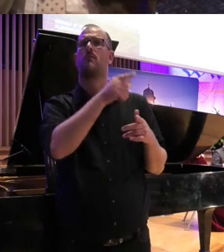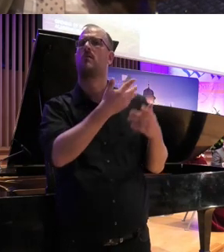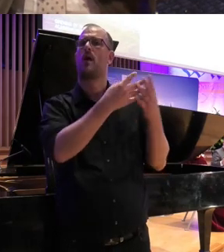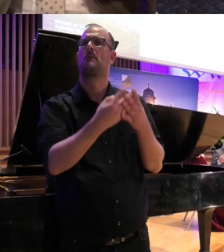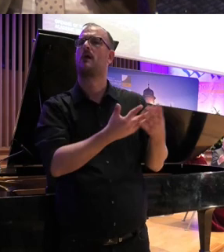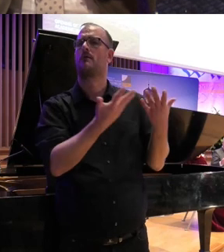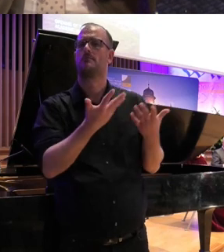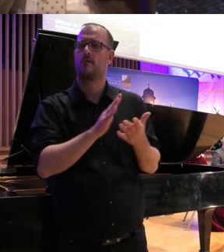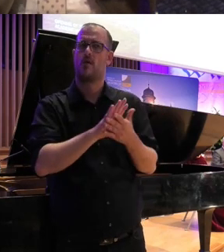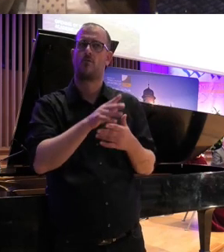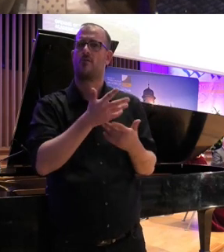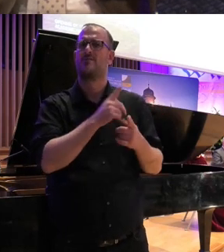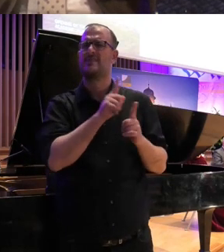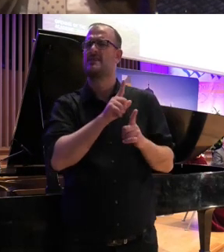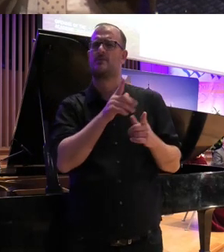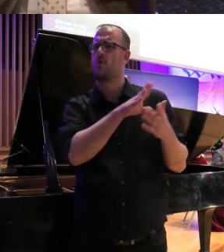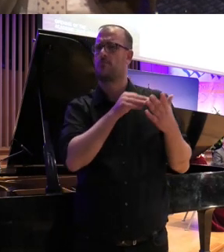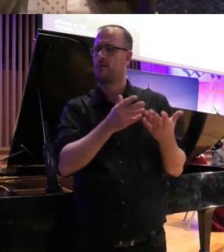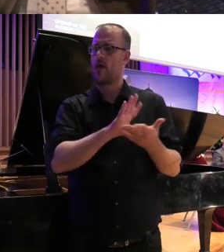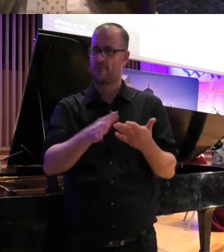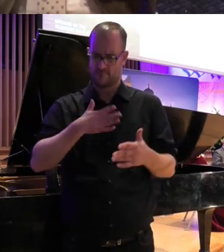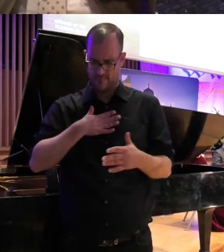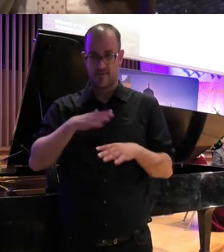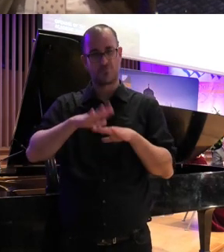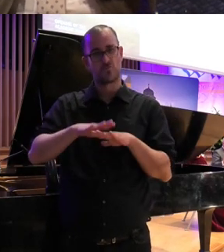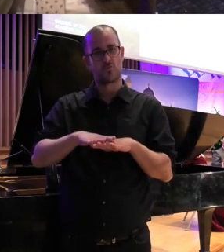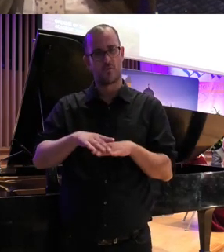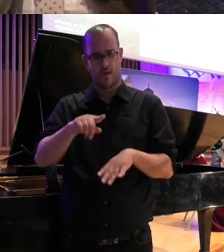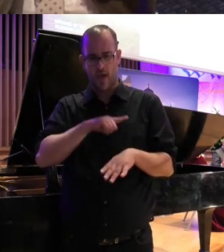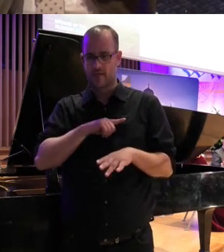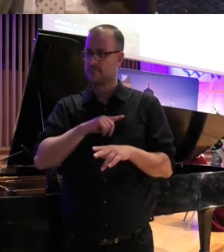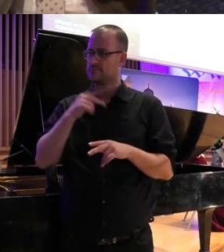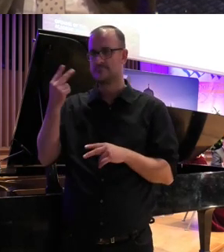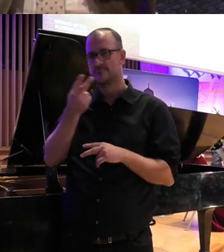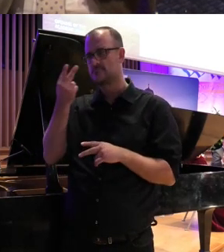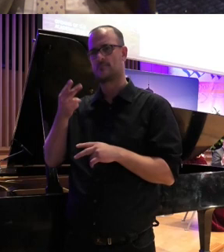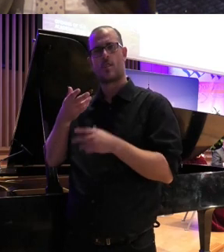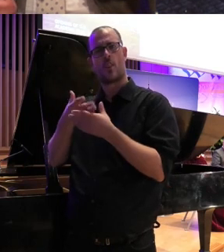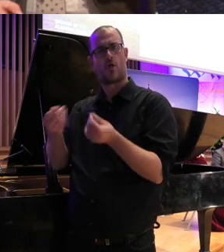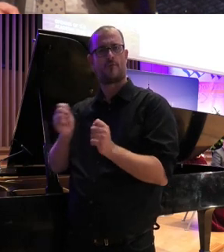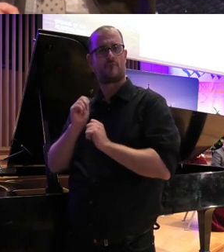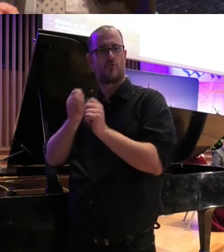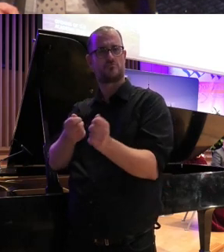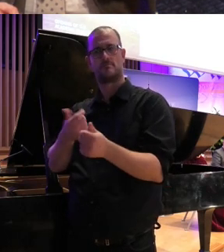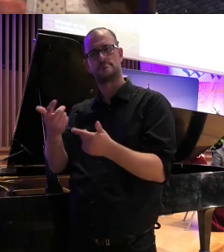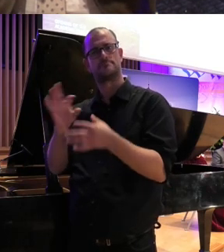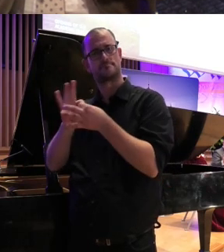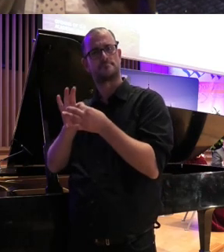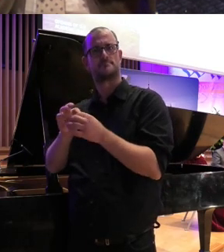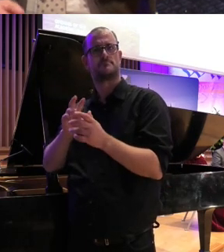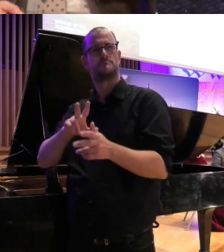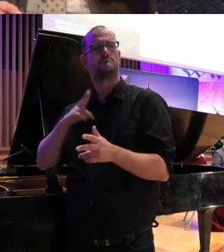Systems ist und auch nie sein wird, kann man denn nicht in dieser Struktur zu eigenen Lösungsvorschlägen kommen, die auch moderne Technologien nutzen,